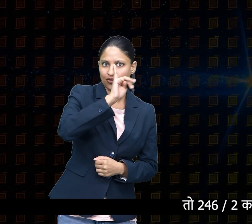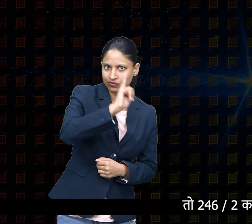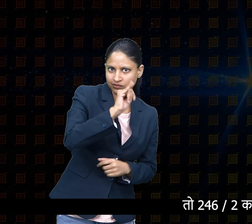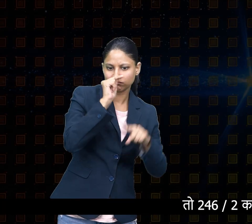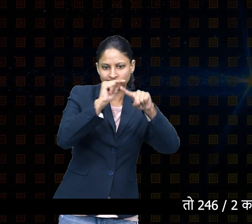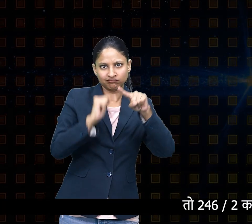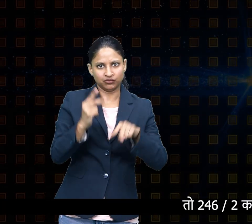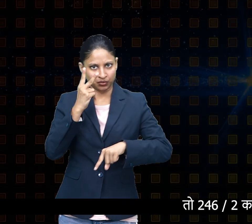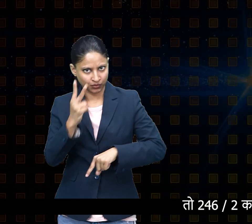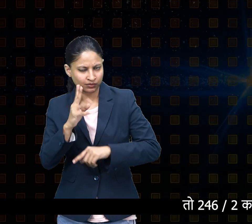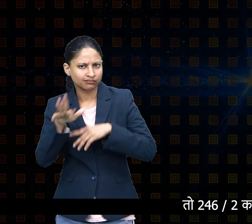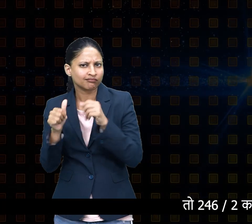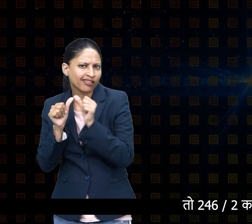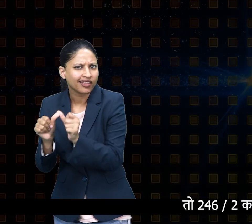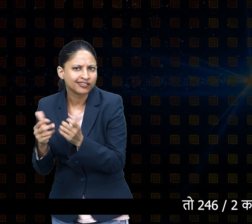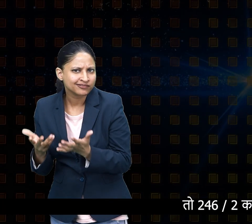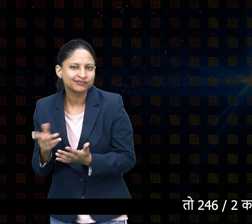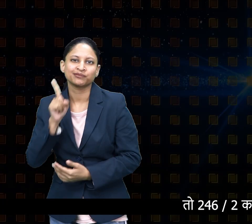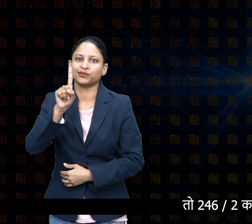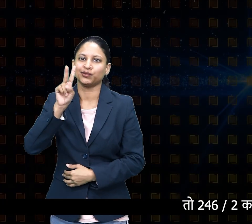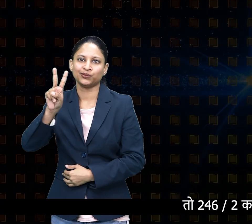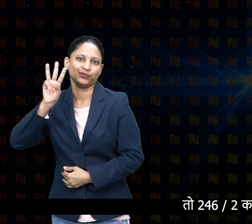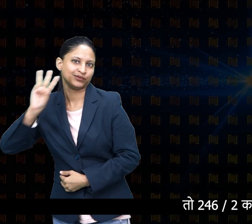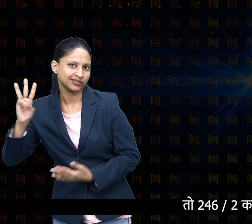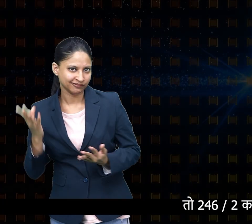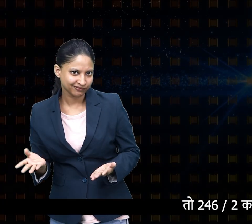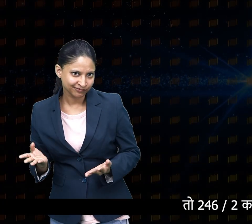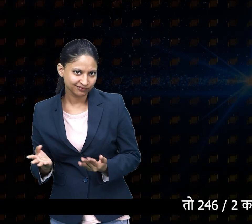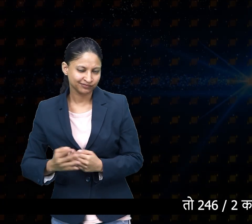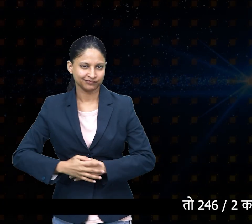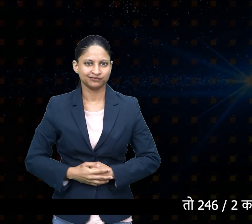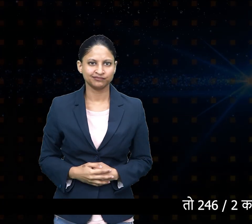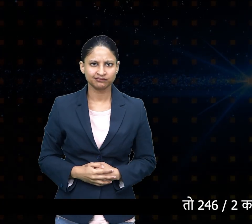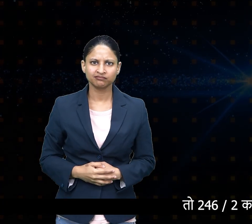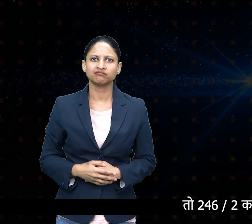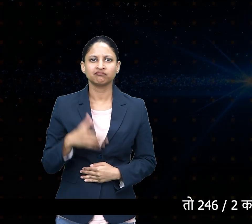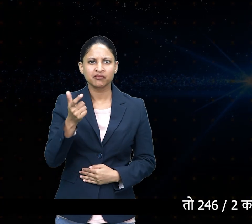तो 246 भाग 2 का उत्तर है 123।